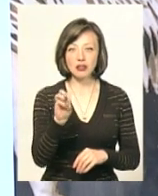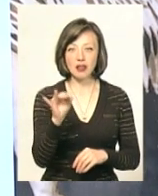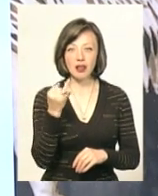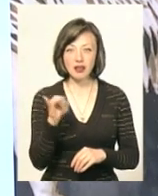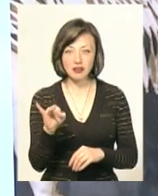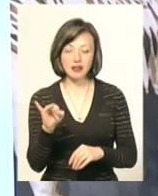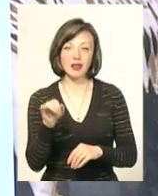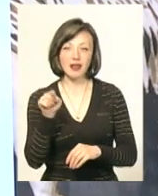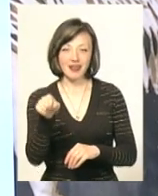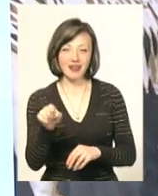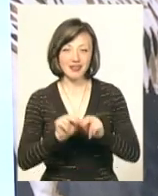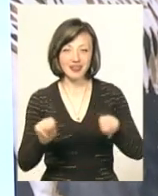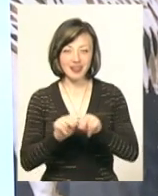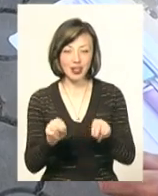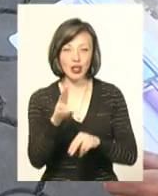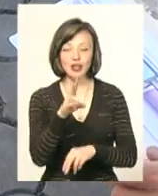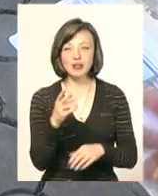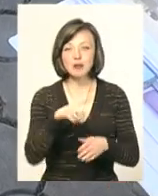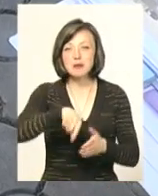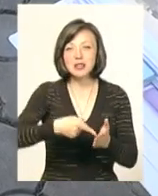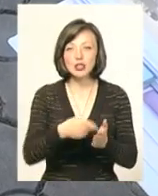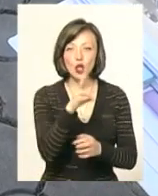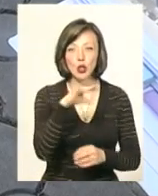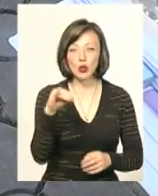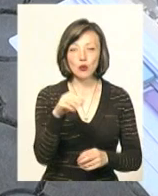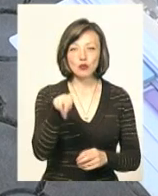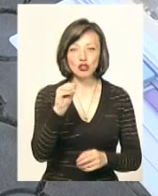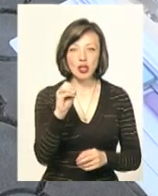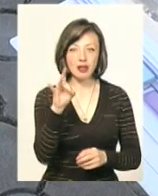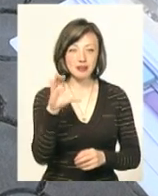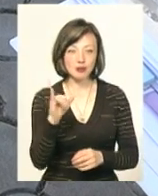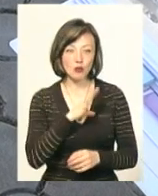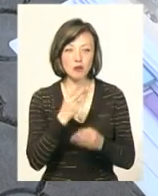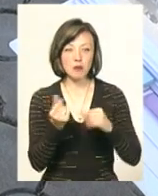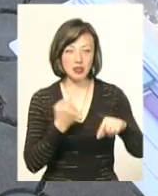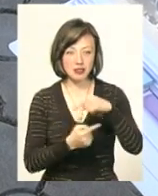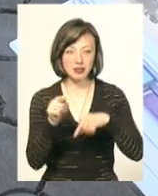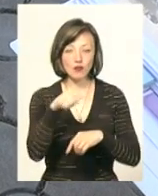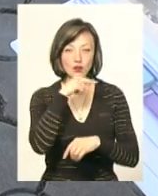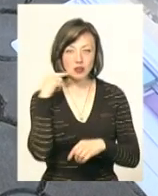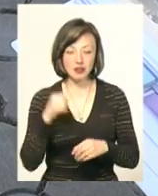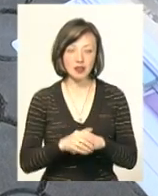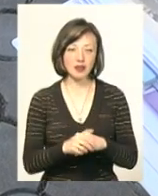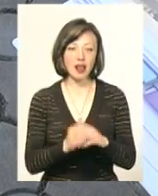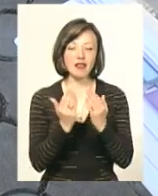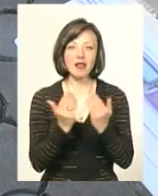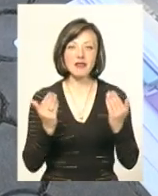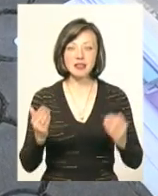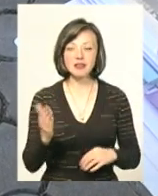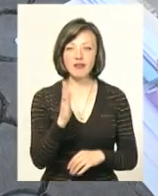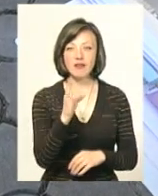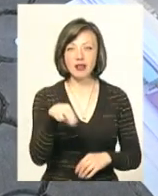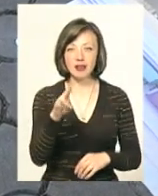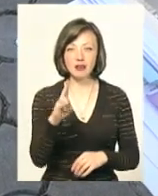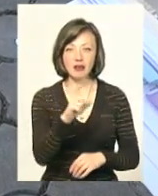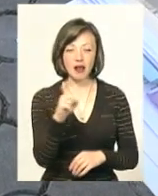жили в Нью-Джерсі. Там познайомились. Це Джордж в Москві. В нього був свій бізнес. Він в Росії. На виставці ВДНХ